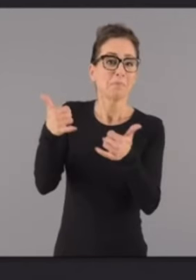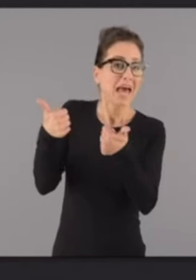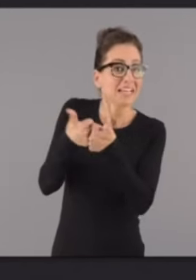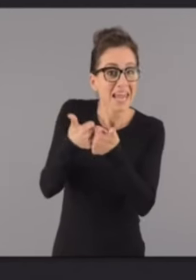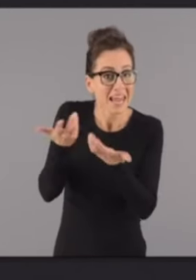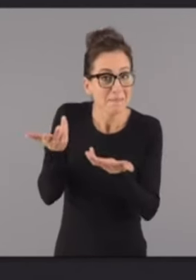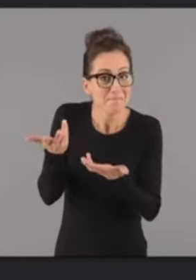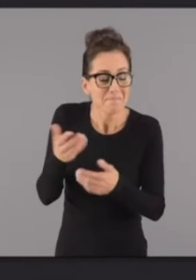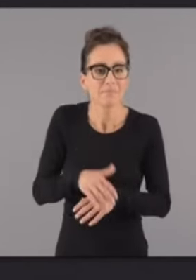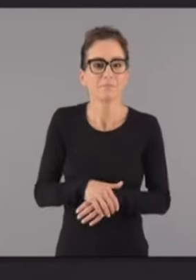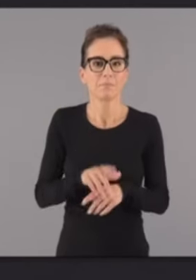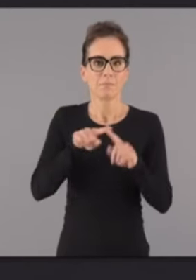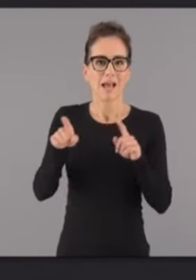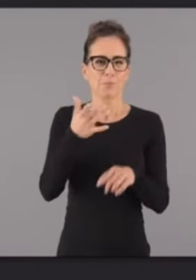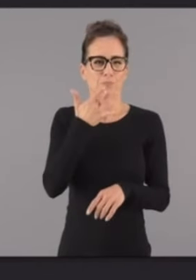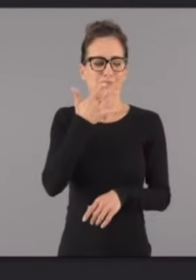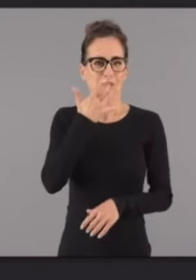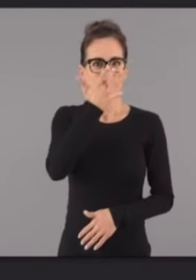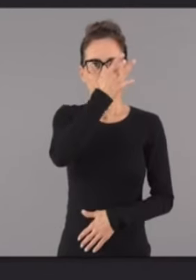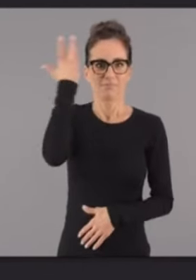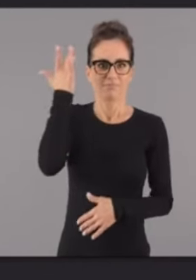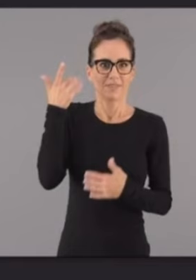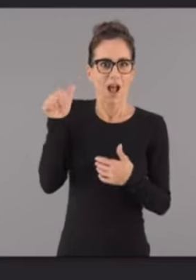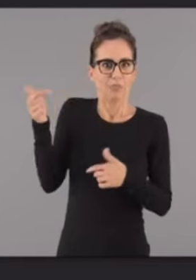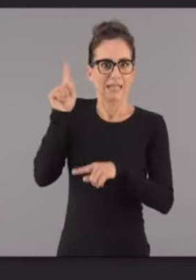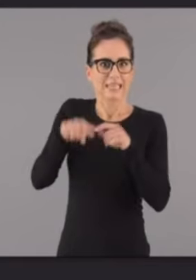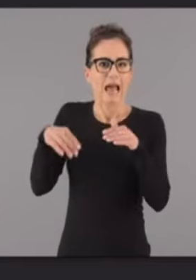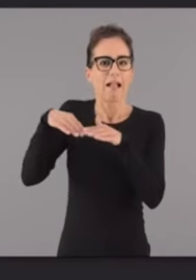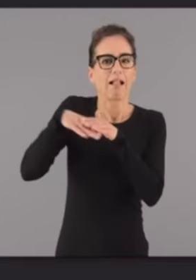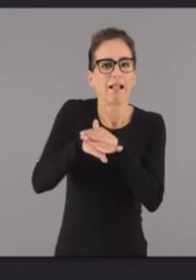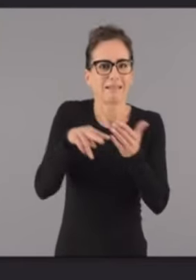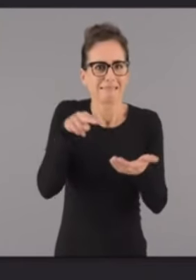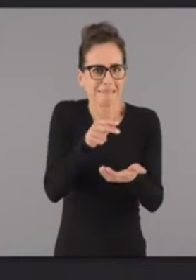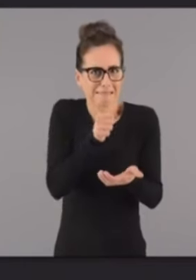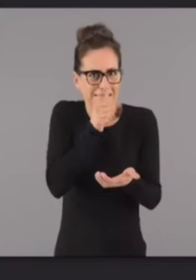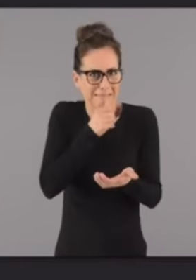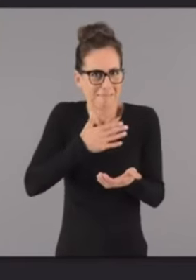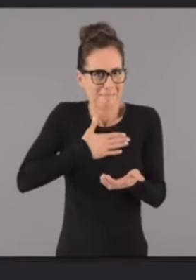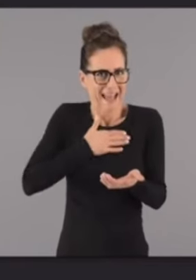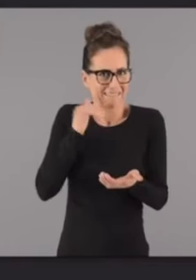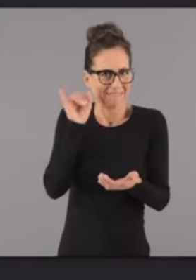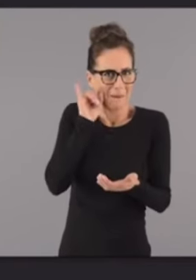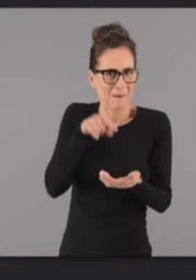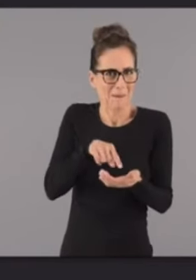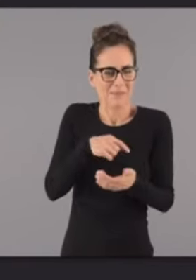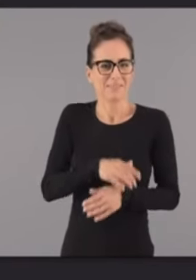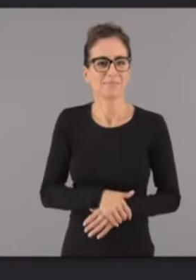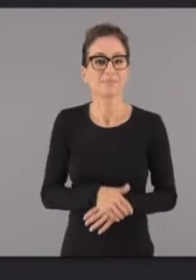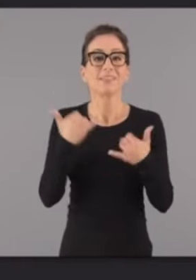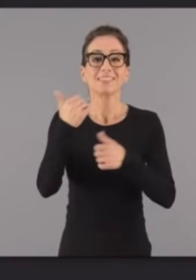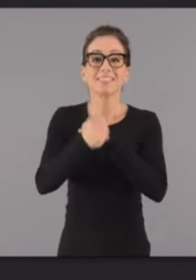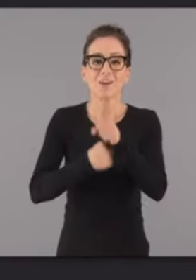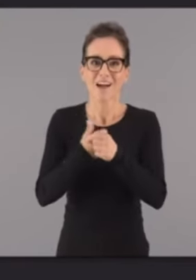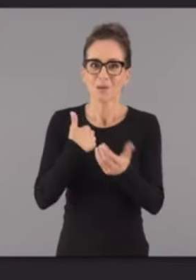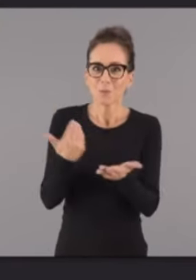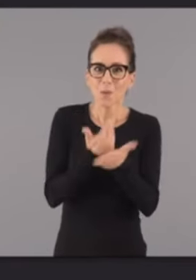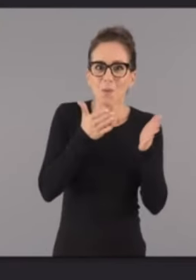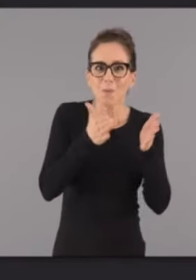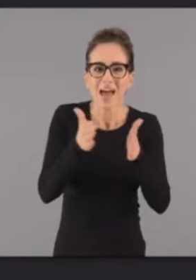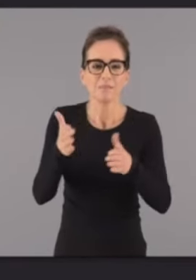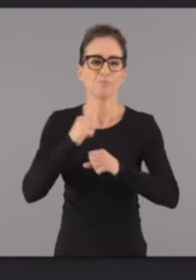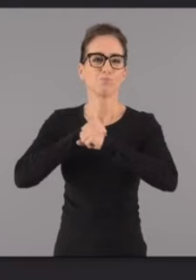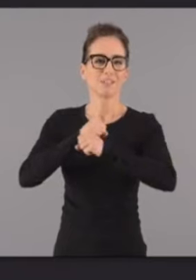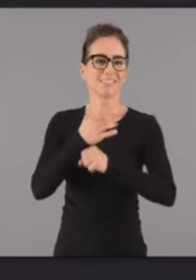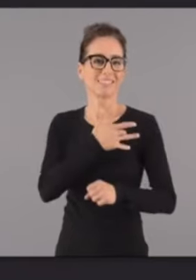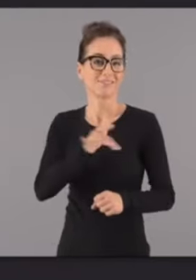থেকে peace of mind that they can't get into sensitive areas of our phone so this year we're giving you a new way to protect